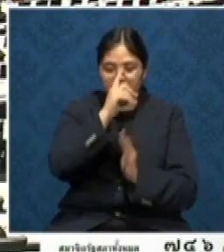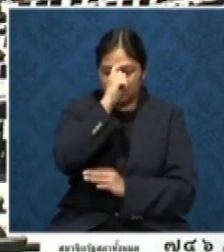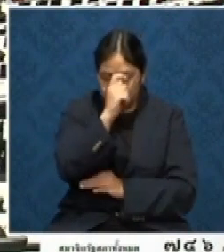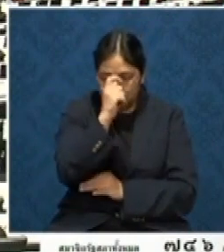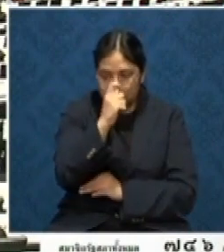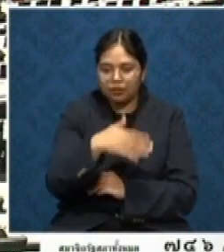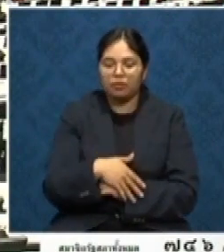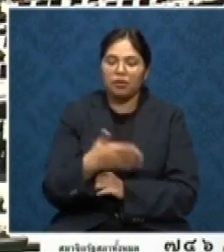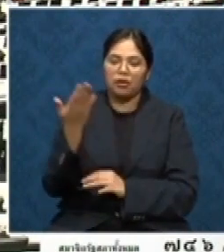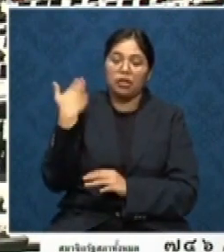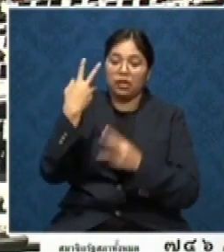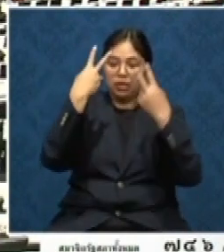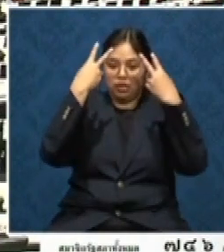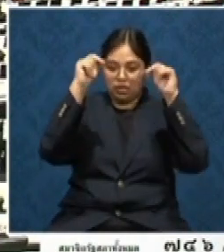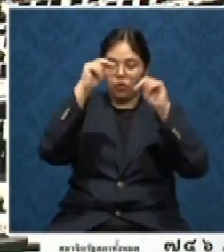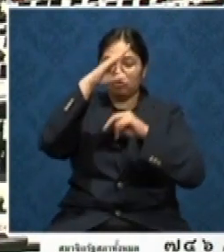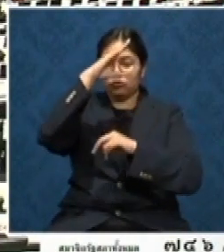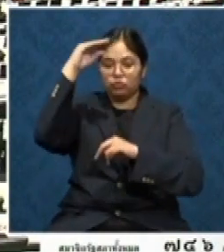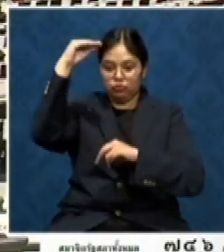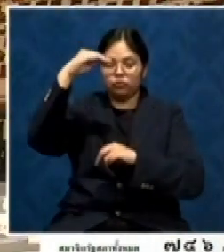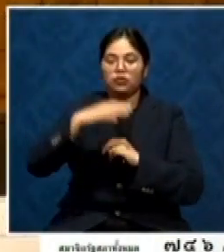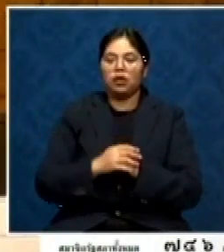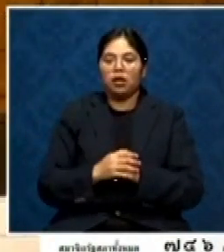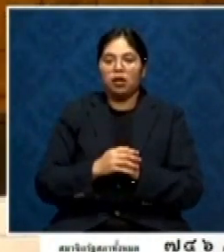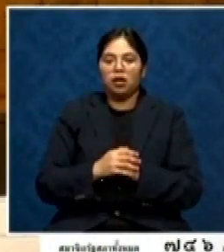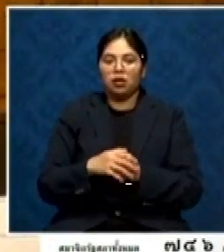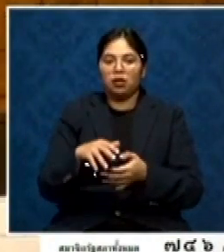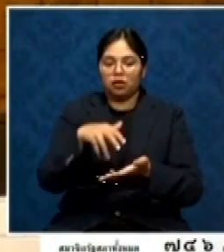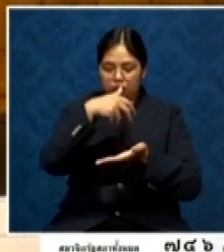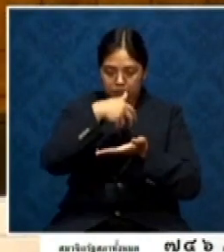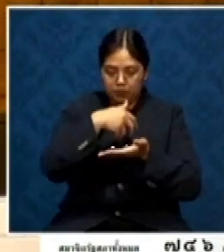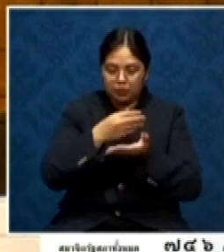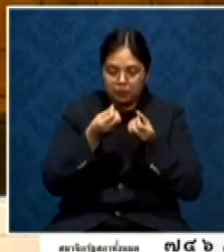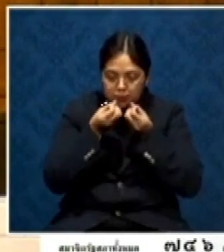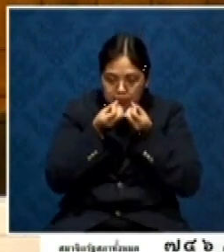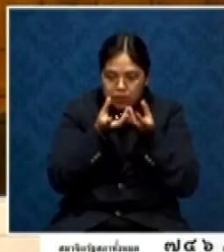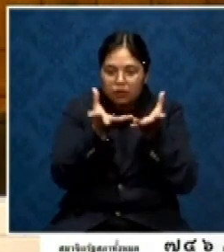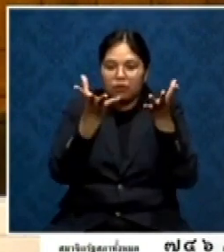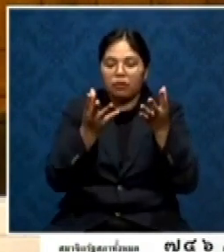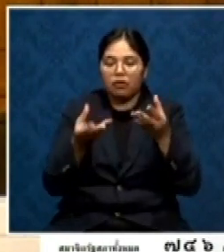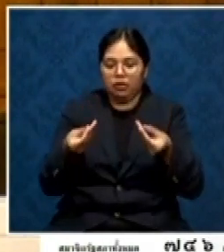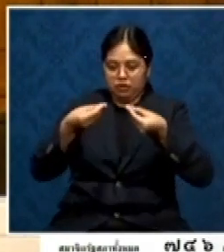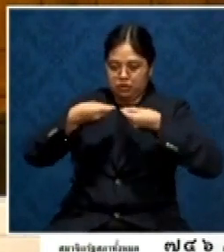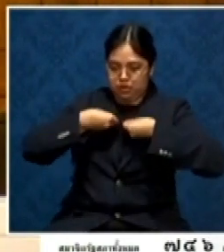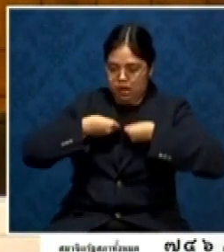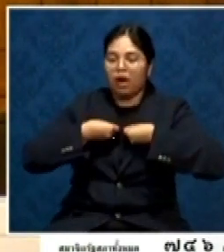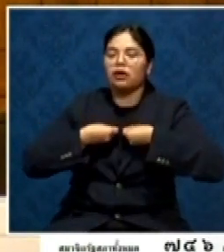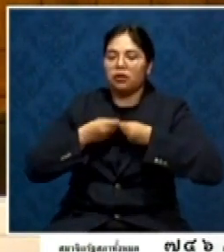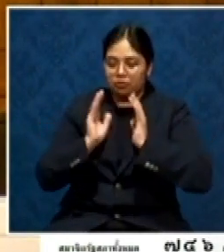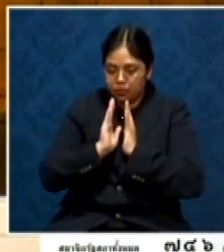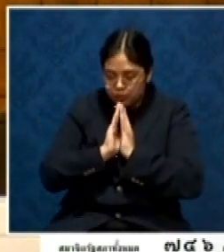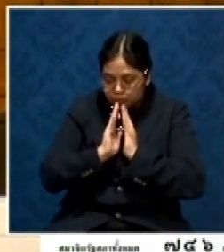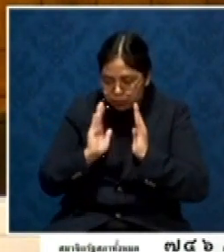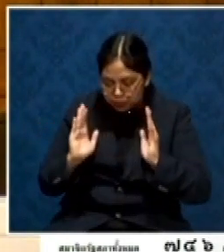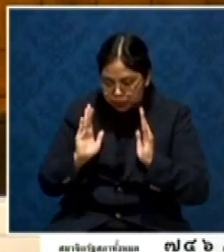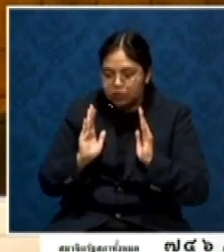เพราะเรียกชื่อผิดตอนต้นไม่รู้จักคุณเศรษฐาดีพอตนคือเศรษฐาไม่ใช่เชษฐาแม้เป็นนักธุรกิจมาก่อนยืนยว่ามาอยู่